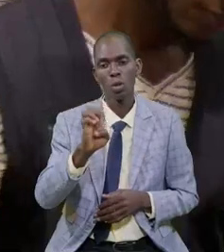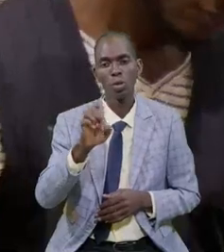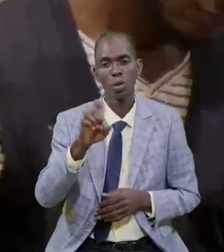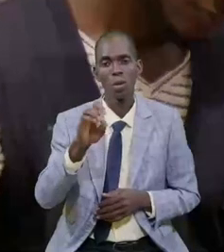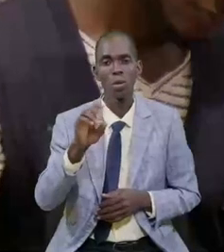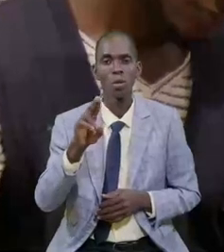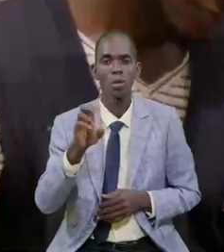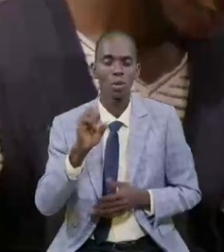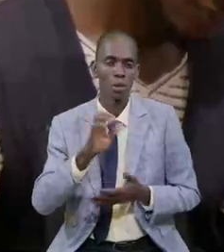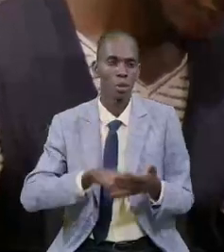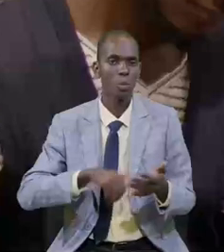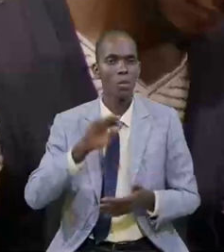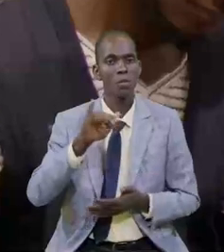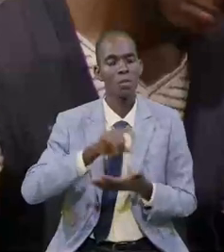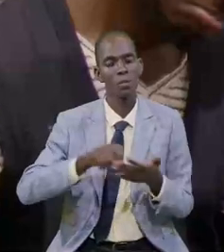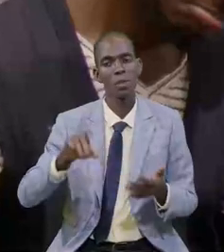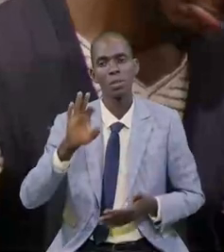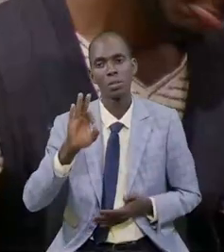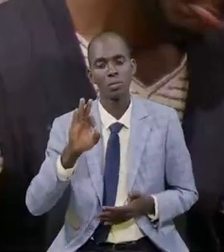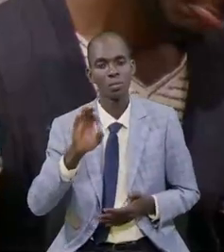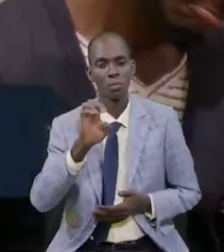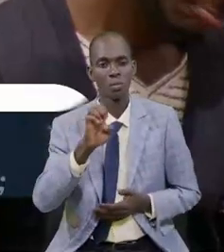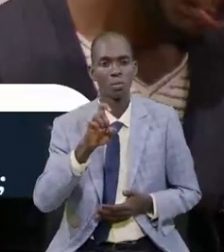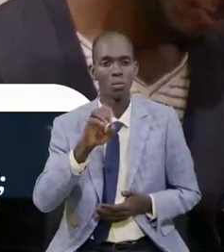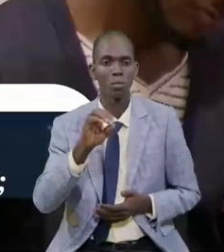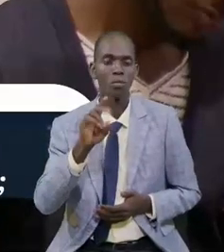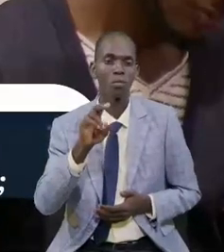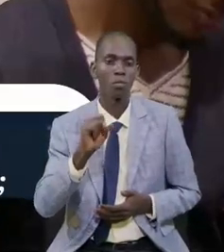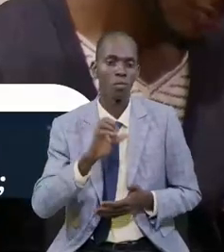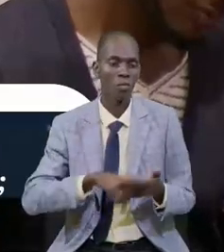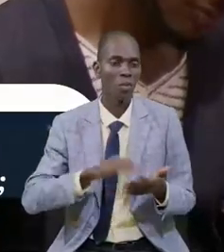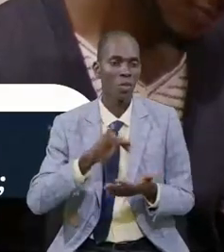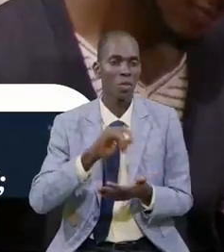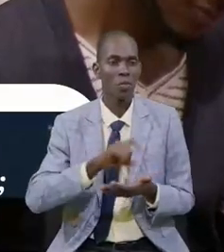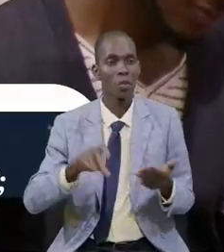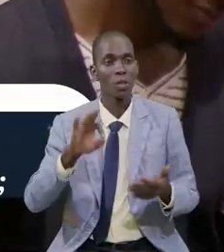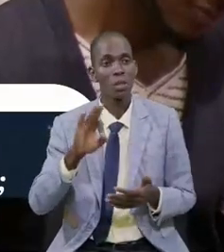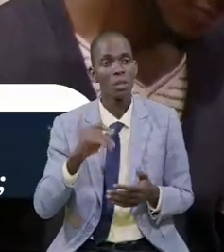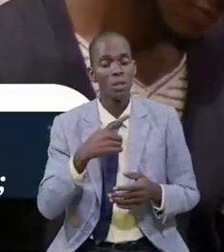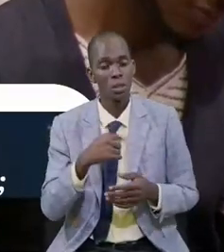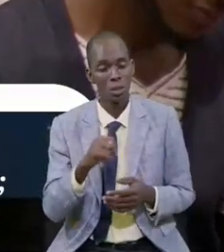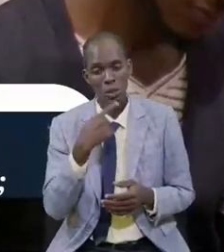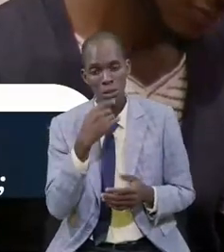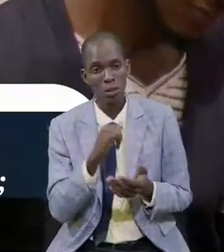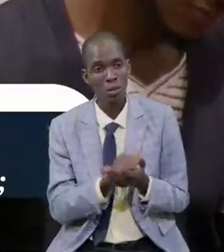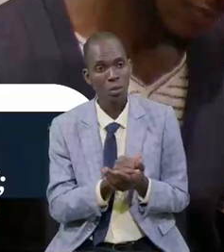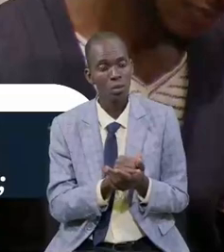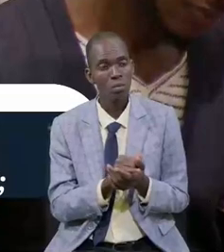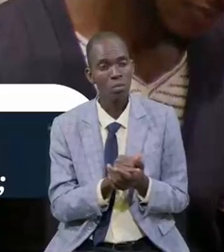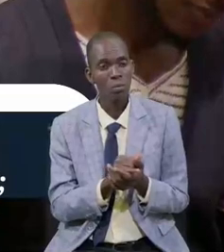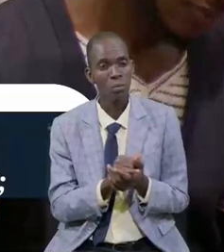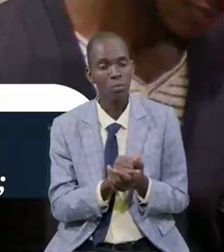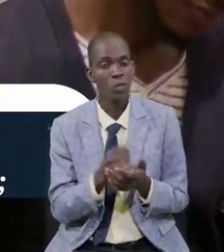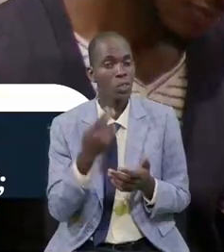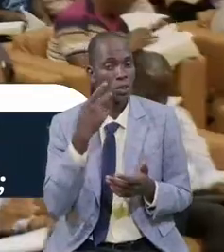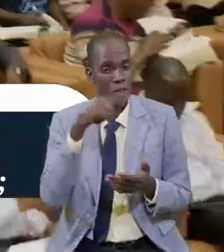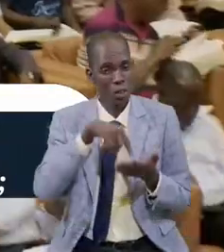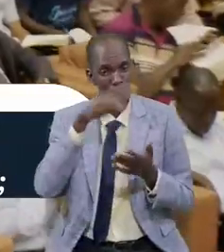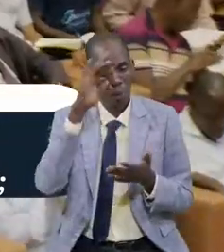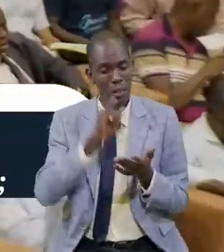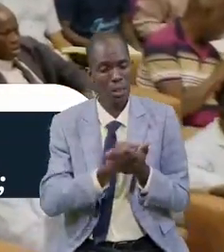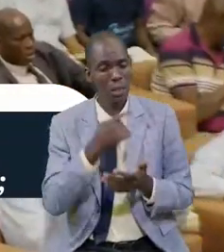Exode 15, 9. Cet homme qui a parlé contre le Seigneur, que je ne connais pas l'Éternel, voici le